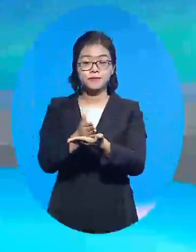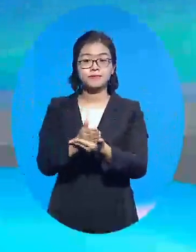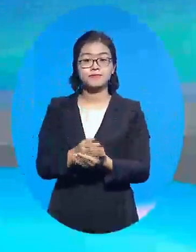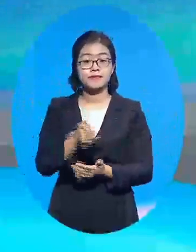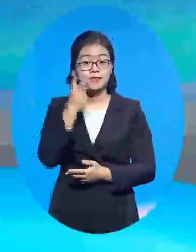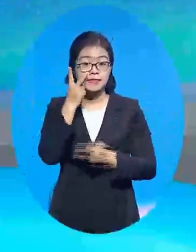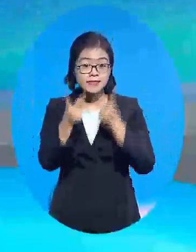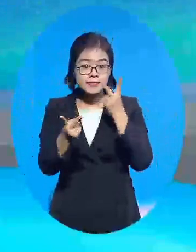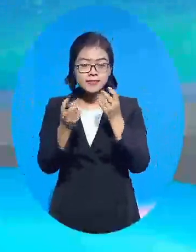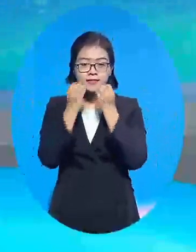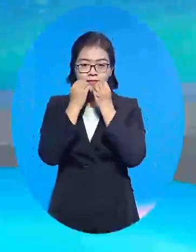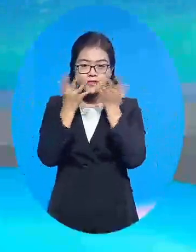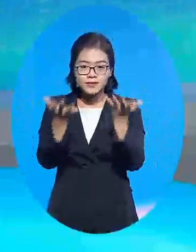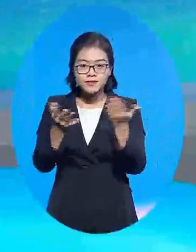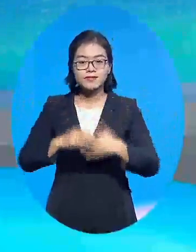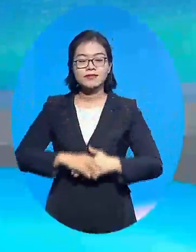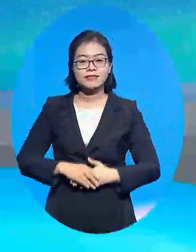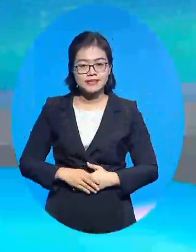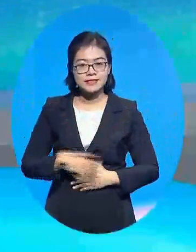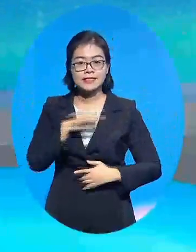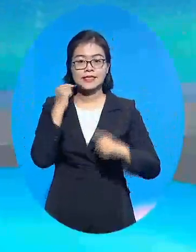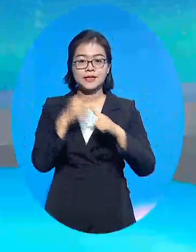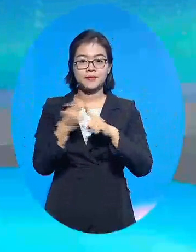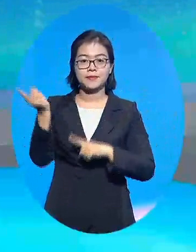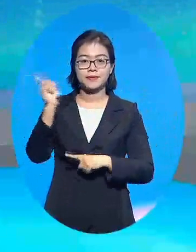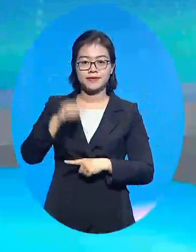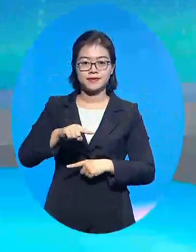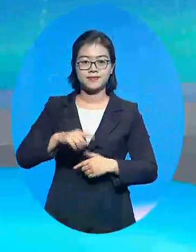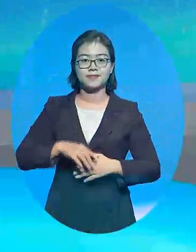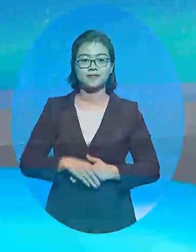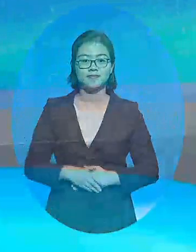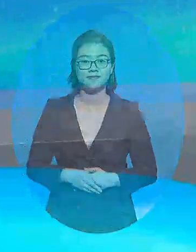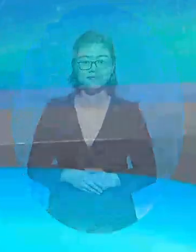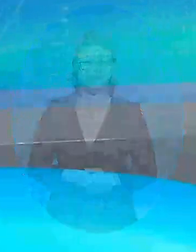quý vị đã quan tâm theo dõi kính chào tạm biệt và hẹn gặp lại